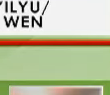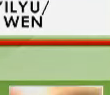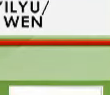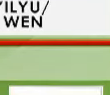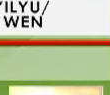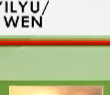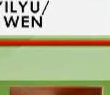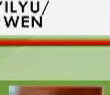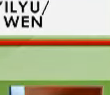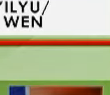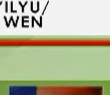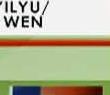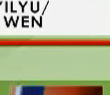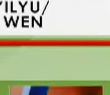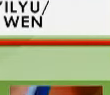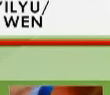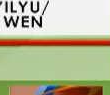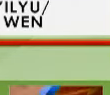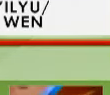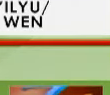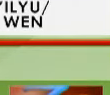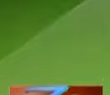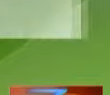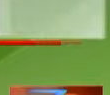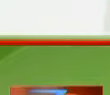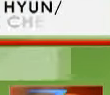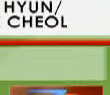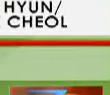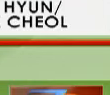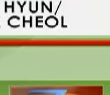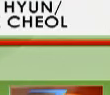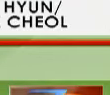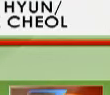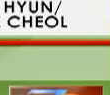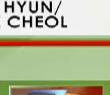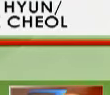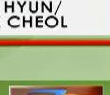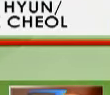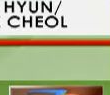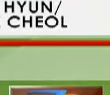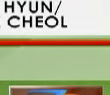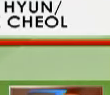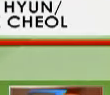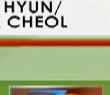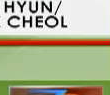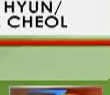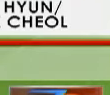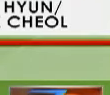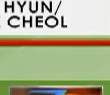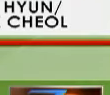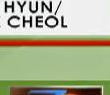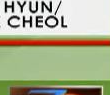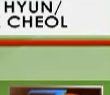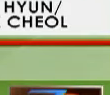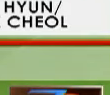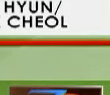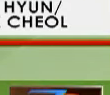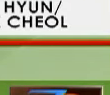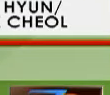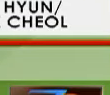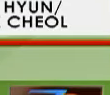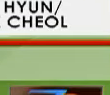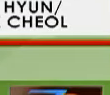China 21-18, 21-16. Sementara itu, pasangan Hun Tian Hao, Teo Kok Siang pula